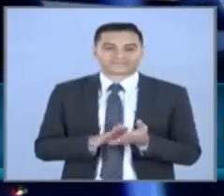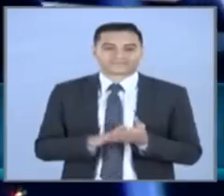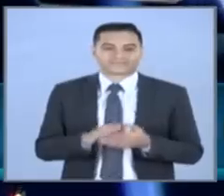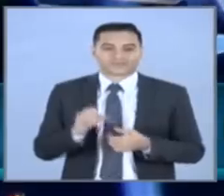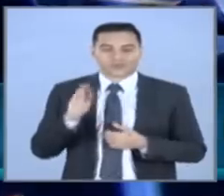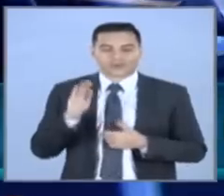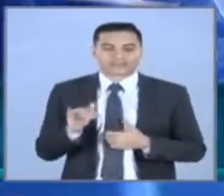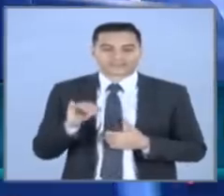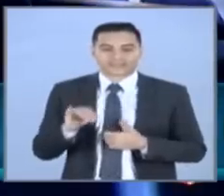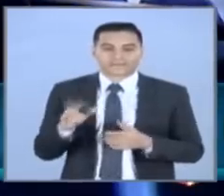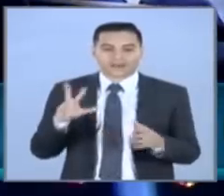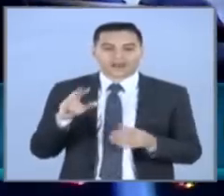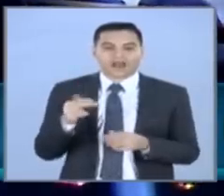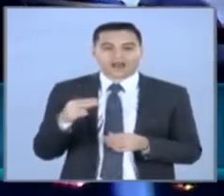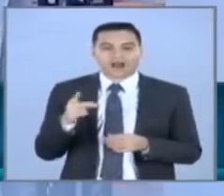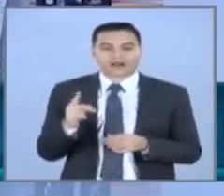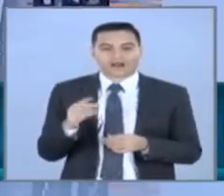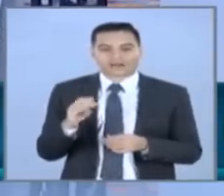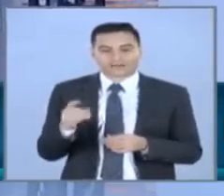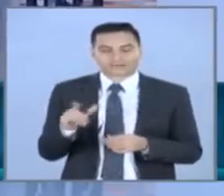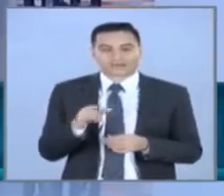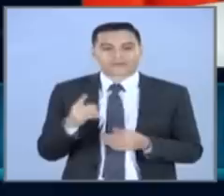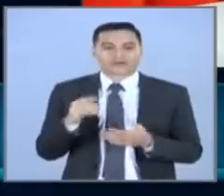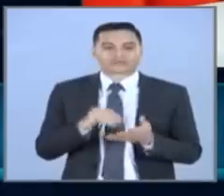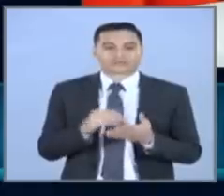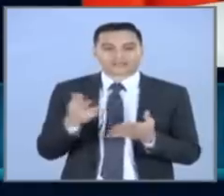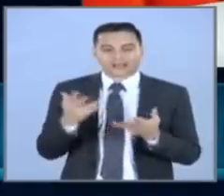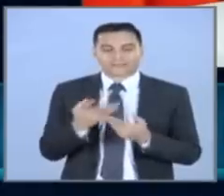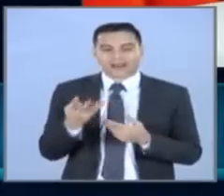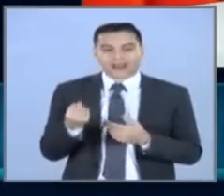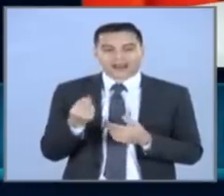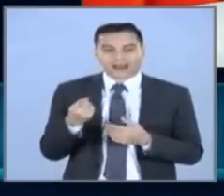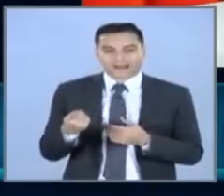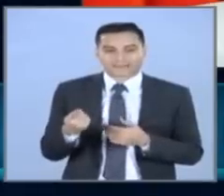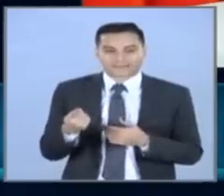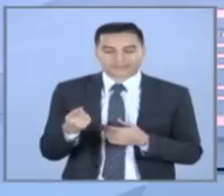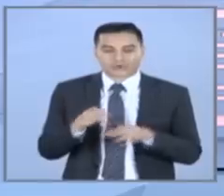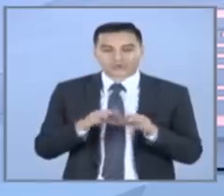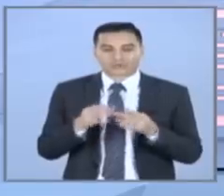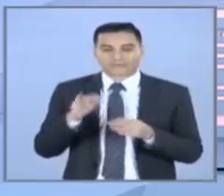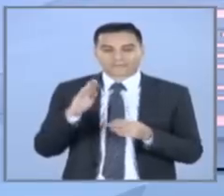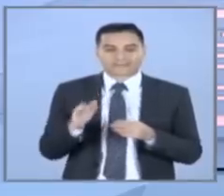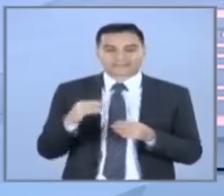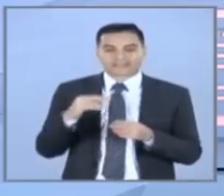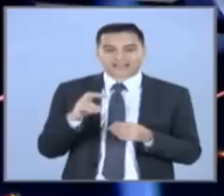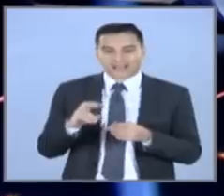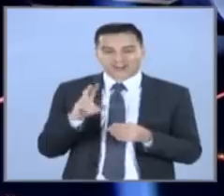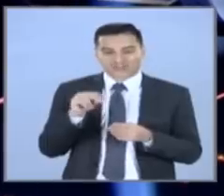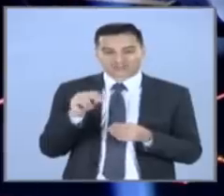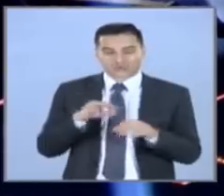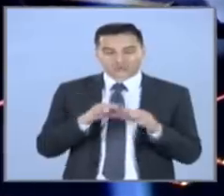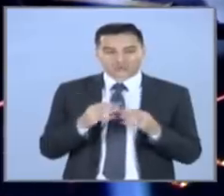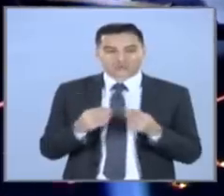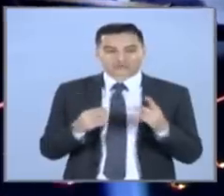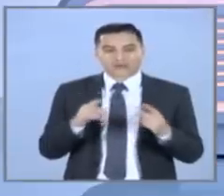وسيني الأعرق. وضع لك كورولوس 10 نقط. النتيجة 40 عيلة مسيحة، 20